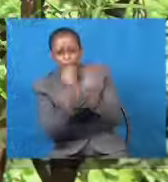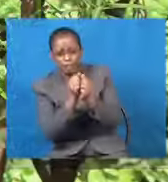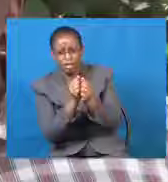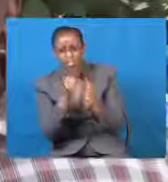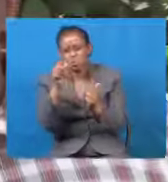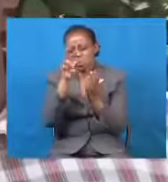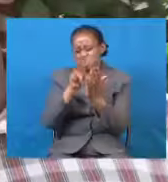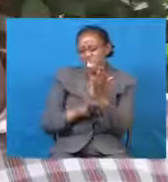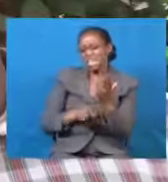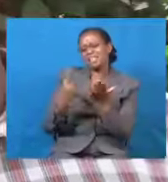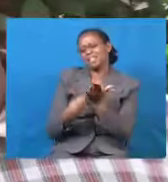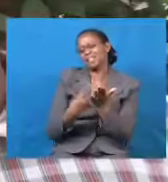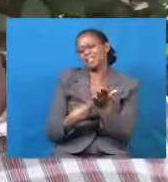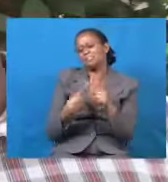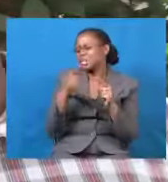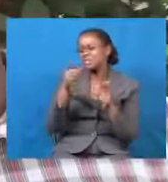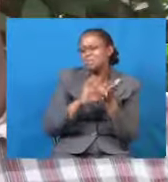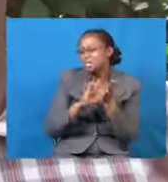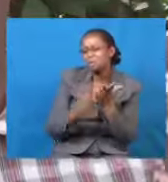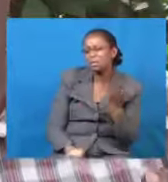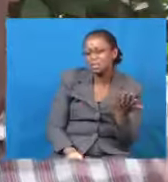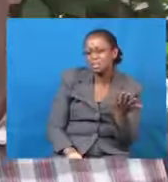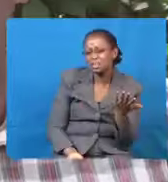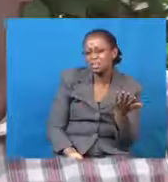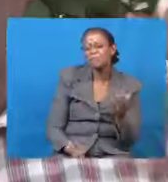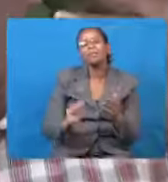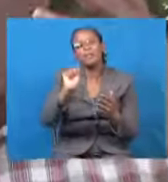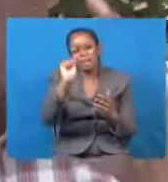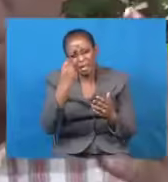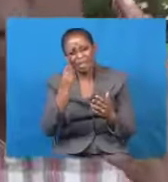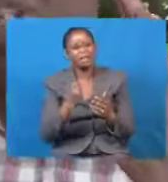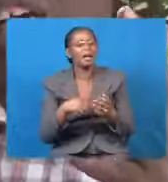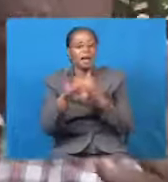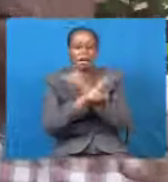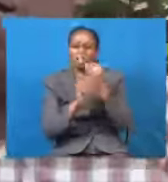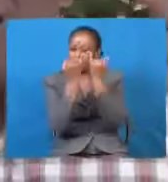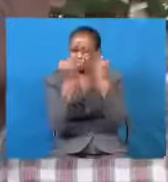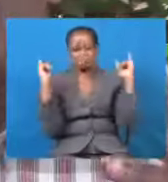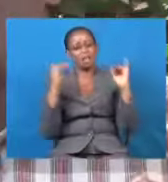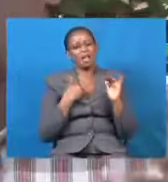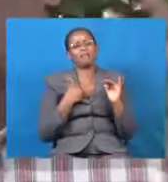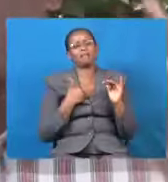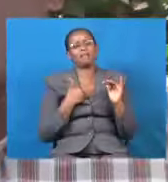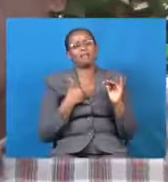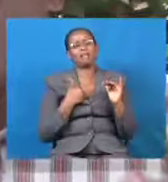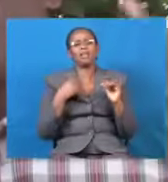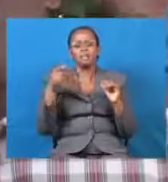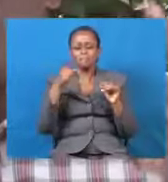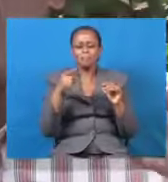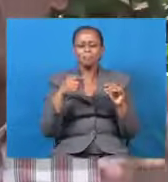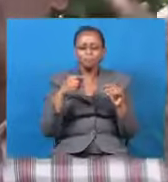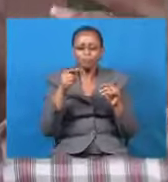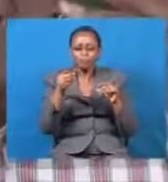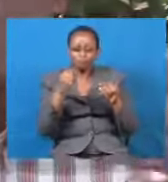nam nam nati Yani wunолодur kati longer Yani ina manisha ya kumba Kifungi choku na manisha ya kumba Kenya nchihuru Verdura